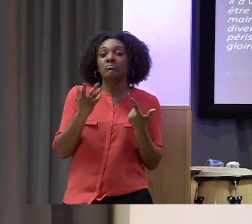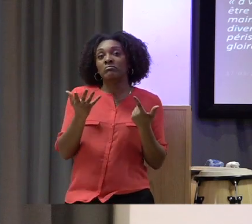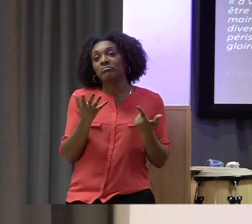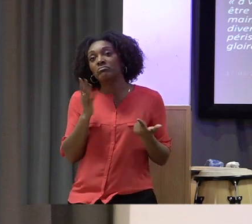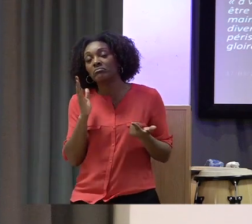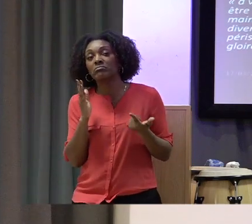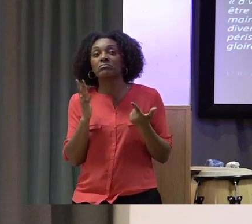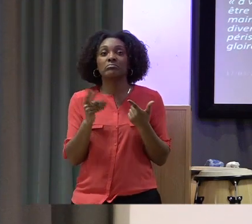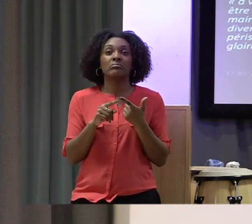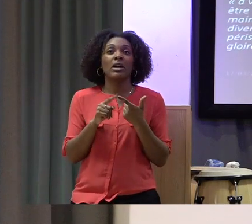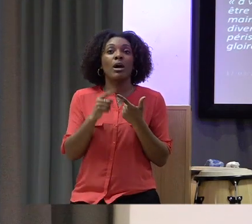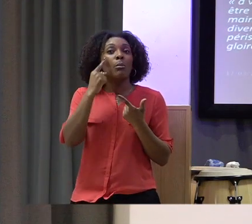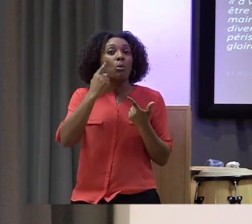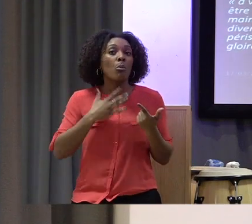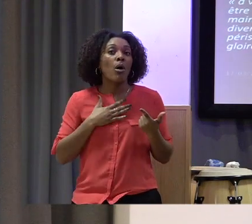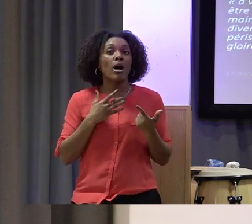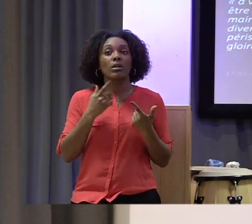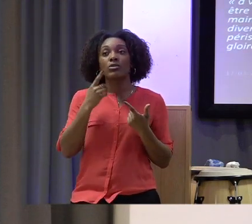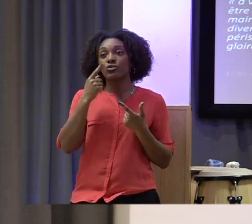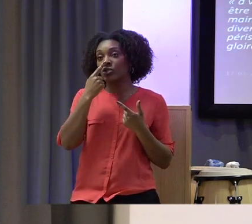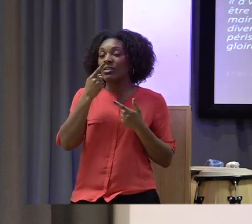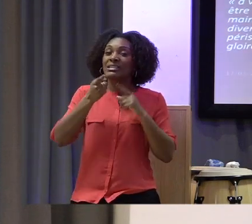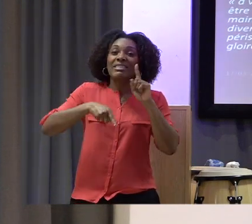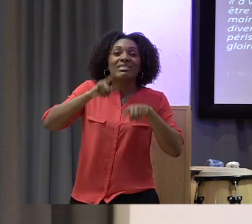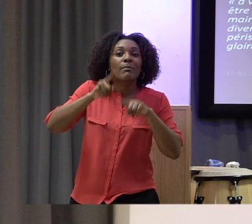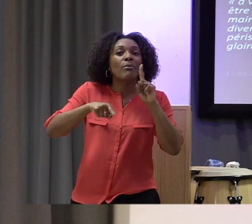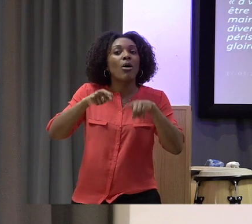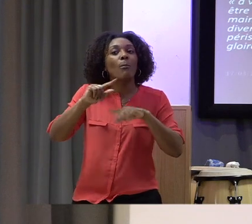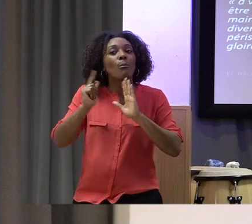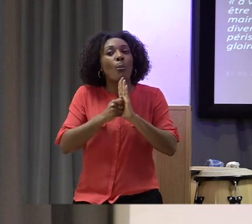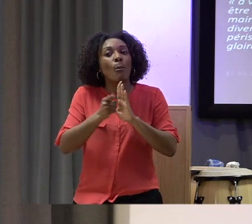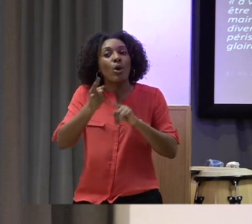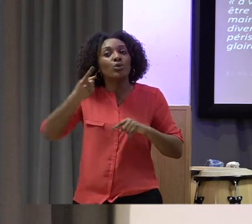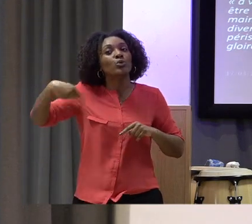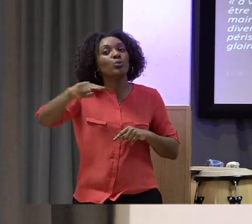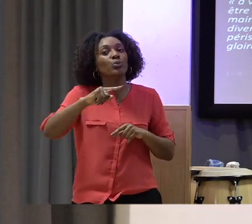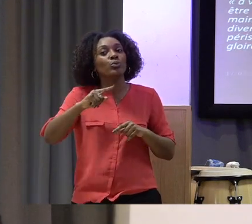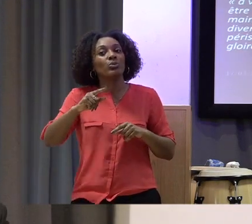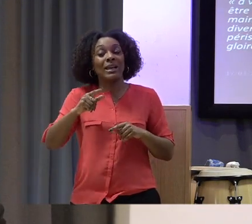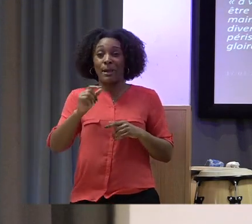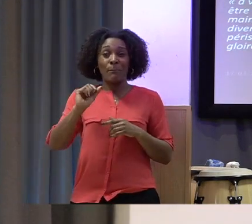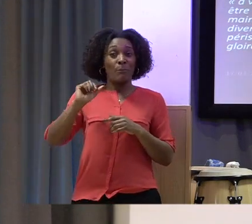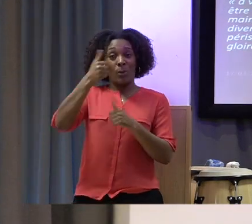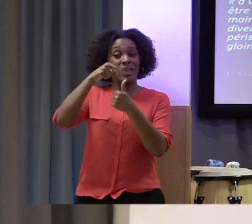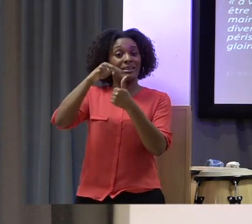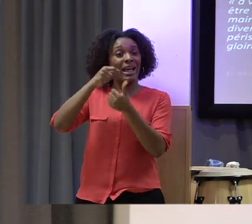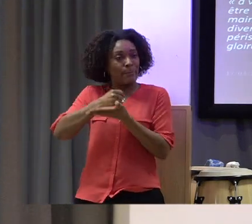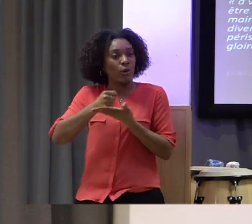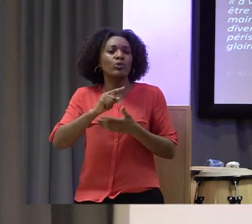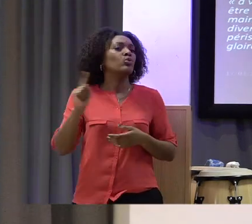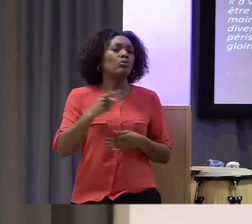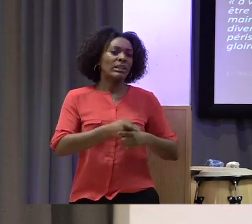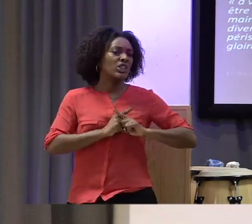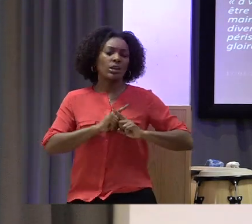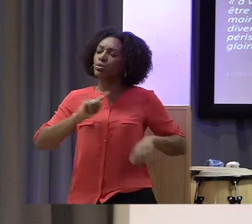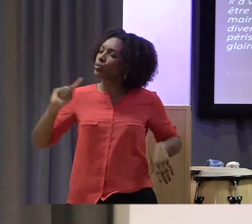Elle dépend des moments, des saisons dans lesquelles nous nous trouvons. Autant la première nous concerne tous en tant que chrétiens sans